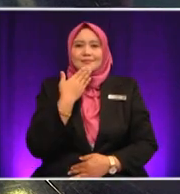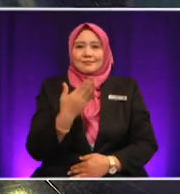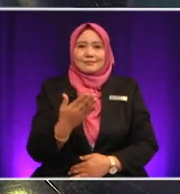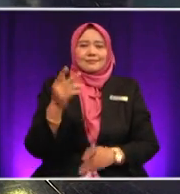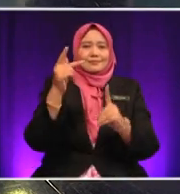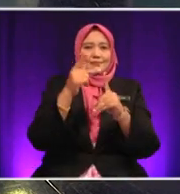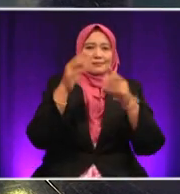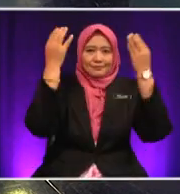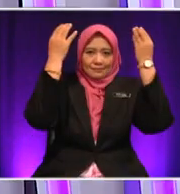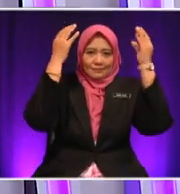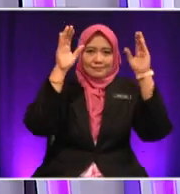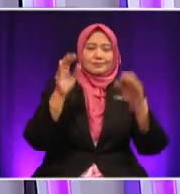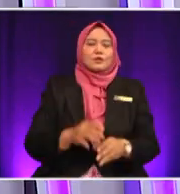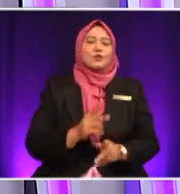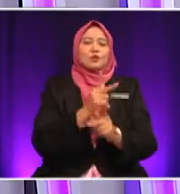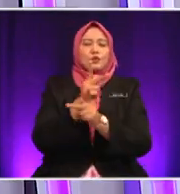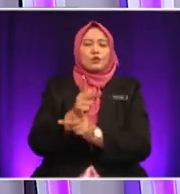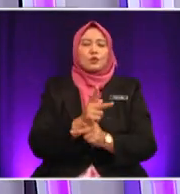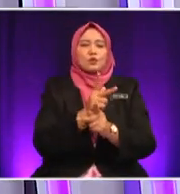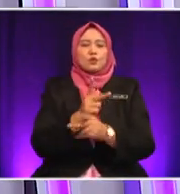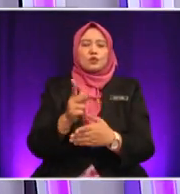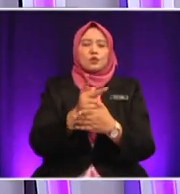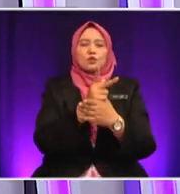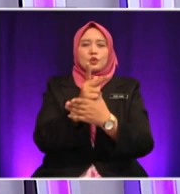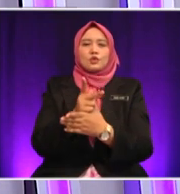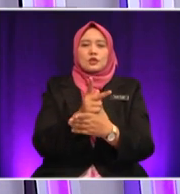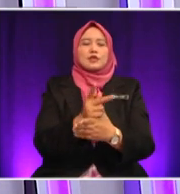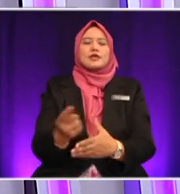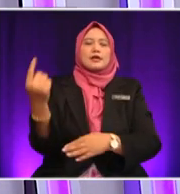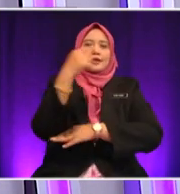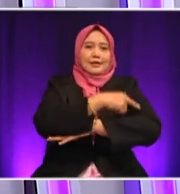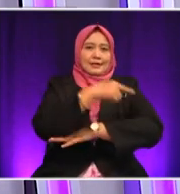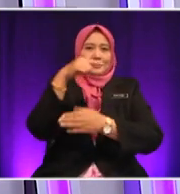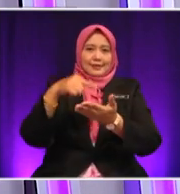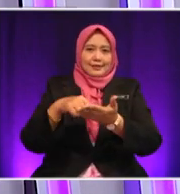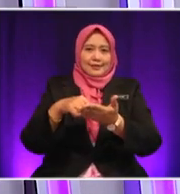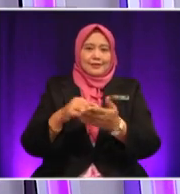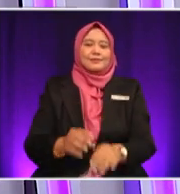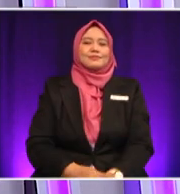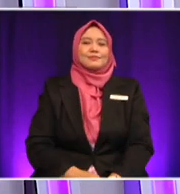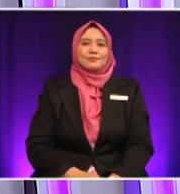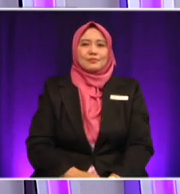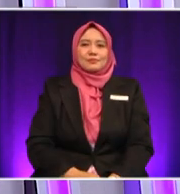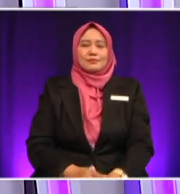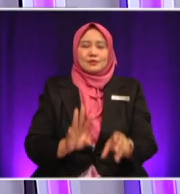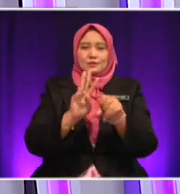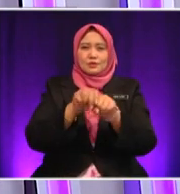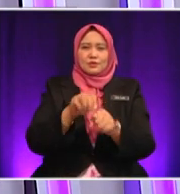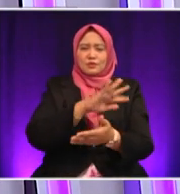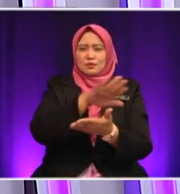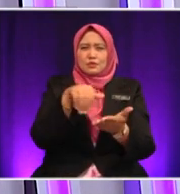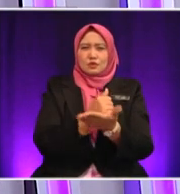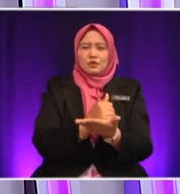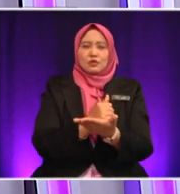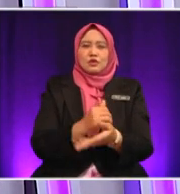anda semua mendapat manfaat daripada pembelajaran kita pada hari ini dan juga supaya Anda boleh kok maksimal